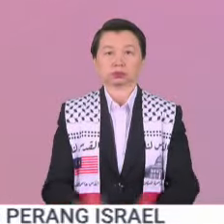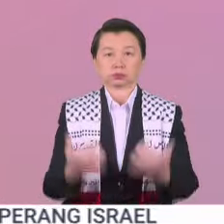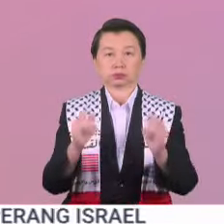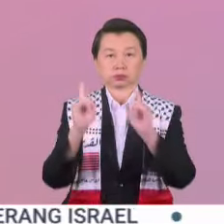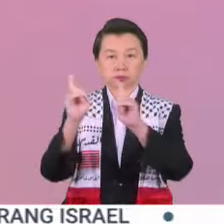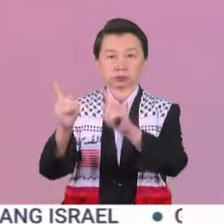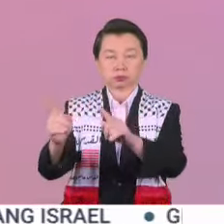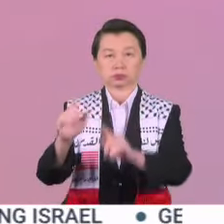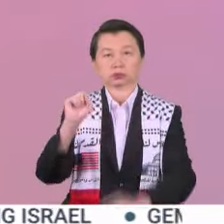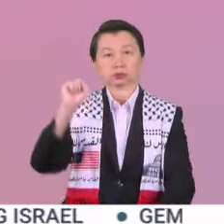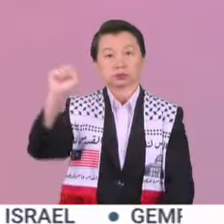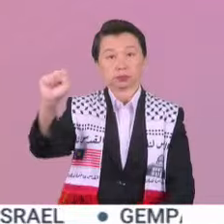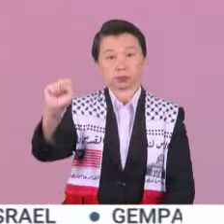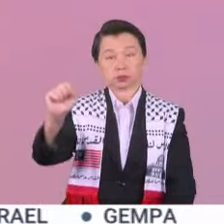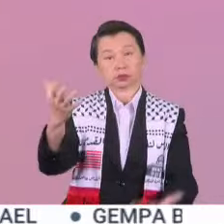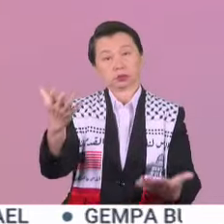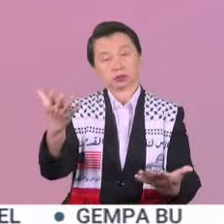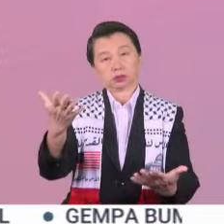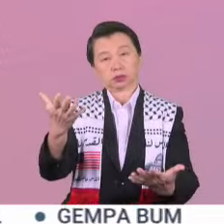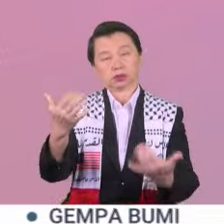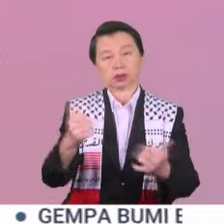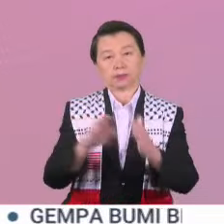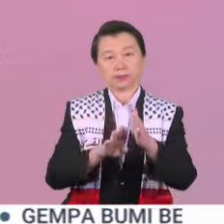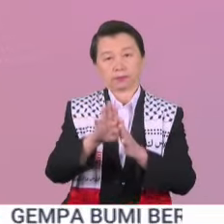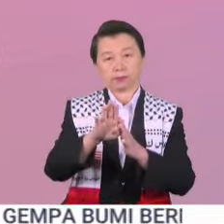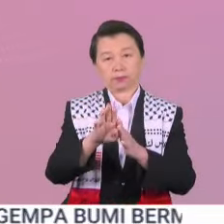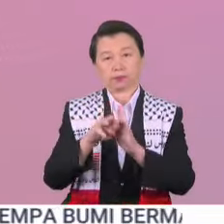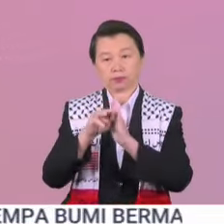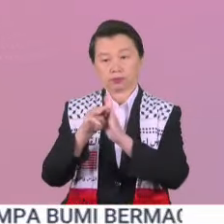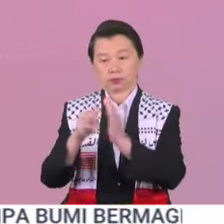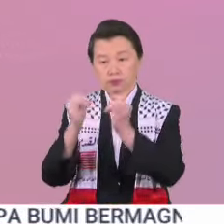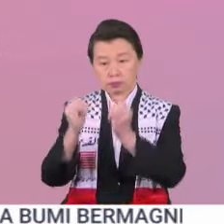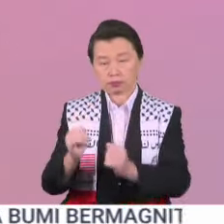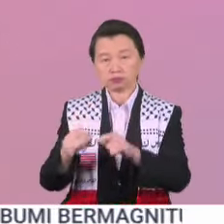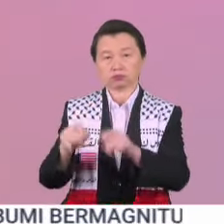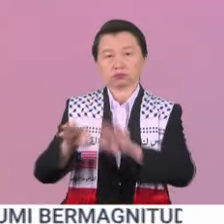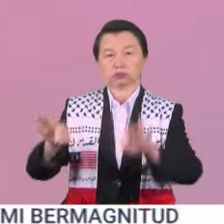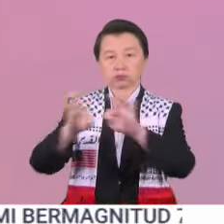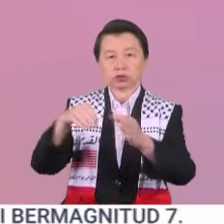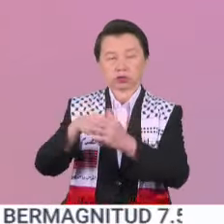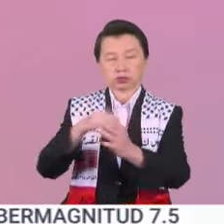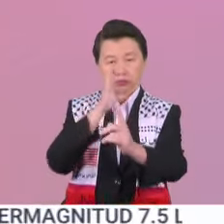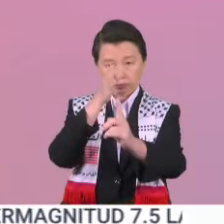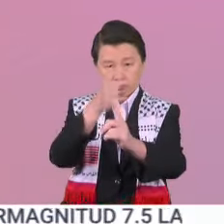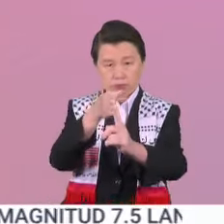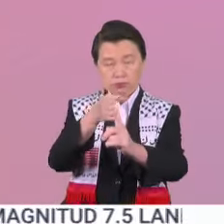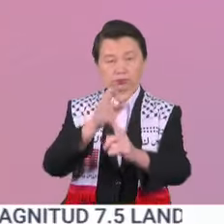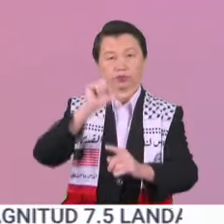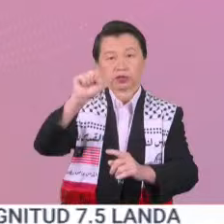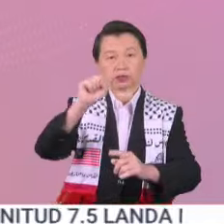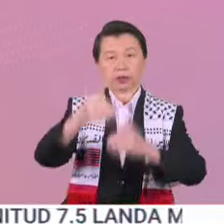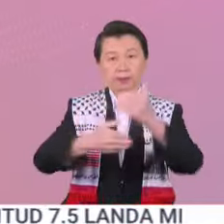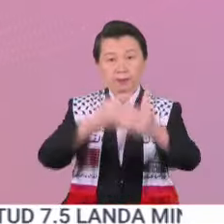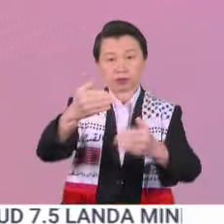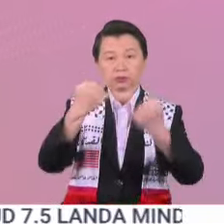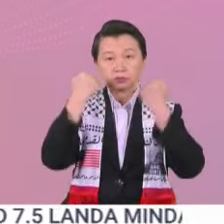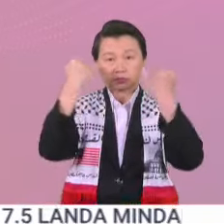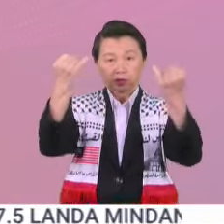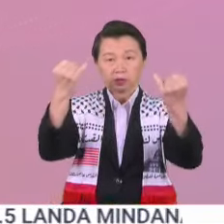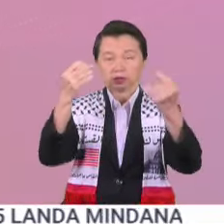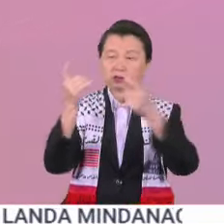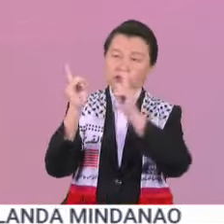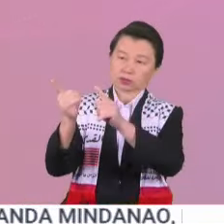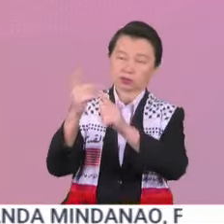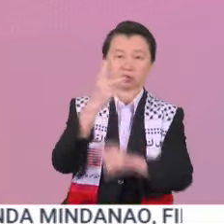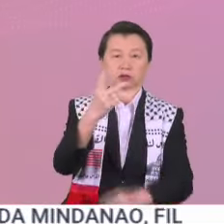Kita ke negeri di bawah bayu. Antara paparan, pembangunan modal insan, elemen penting dalam hala tuju Sabah Maju Jaya. Perinciannya langsung